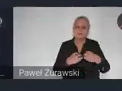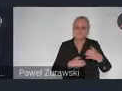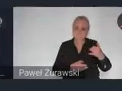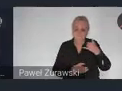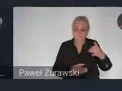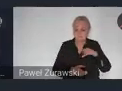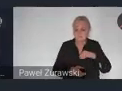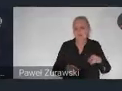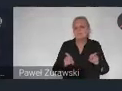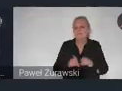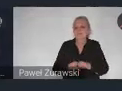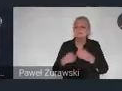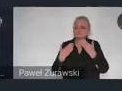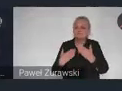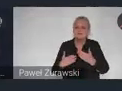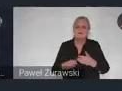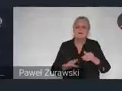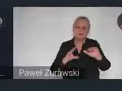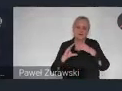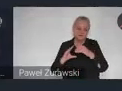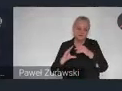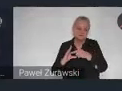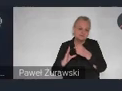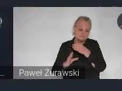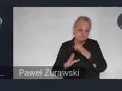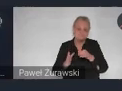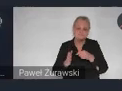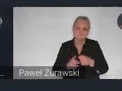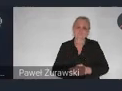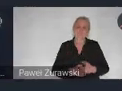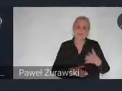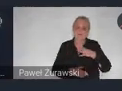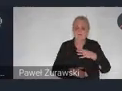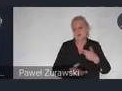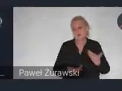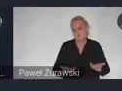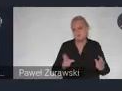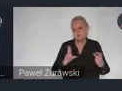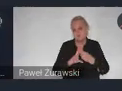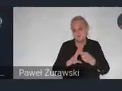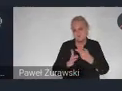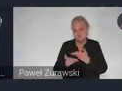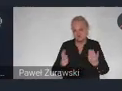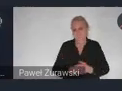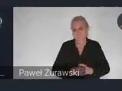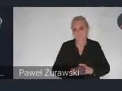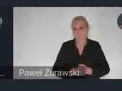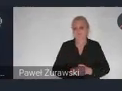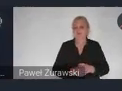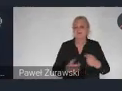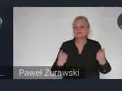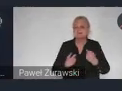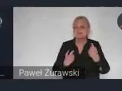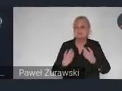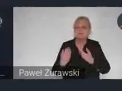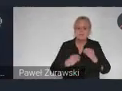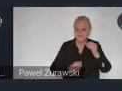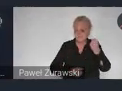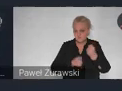oraz przez skrzynkę mailową warto się z nami skontaktować w przypadku bardziej